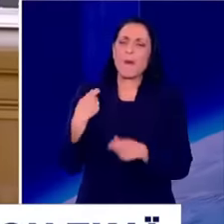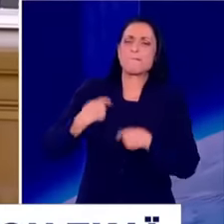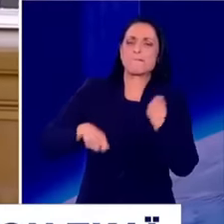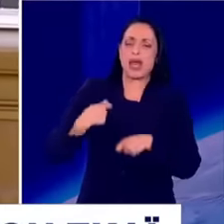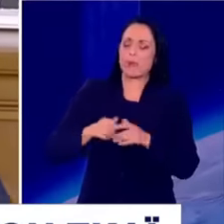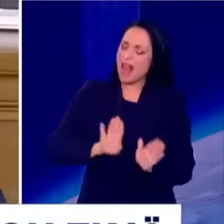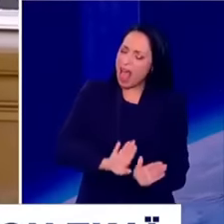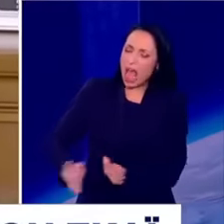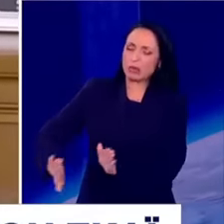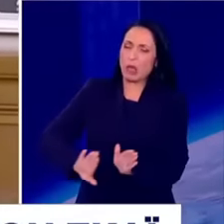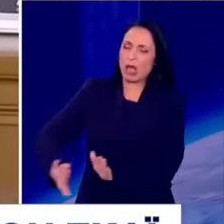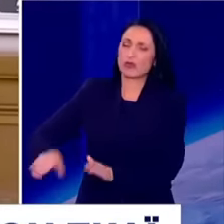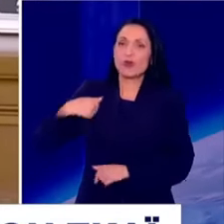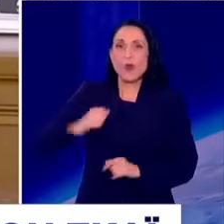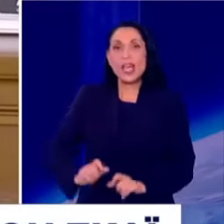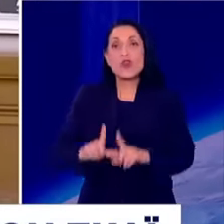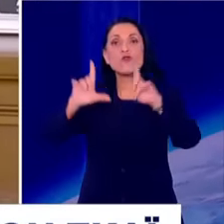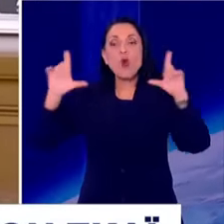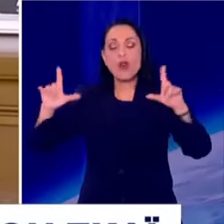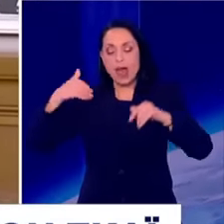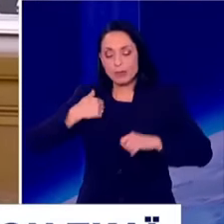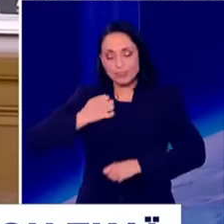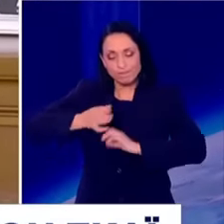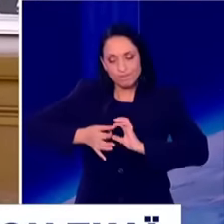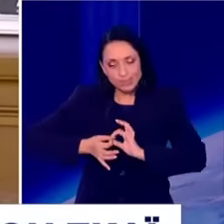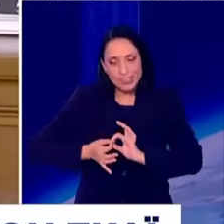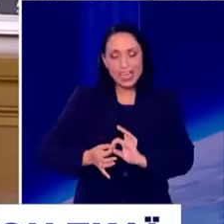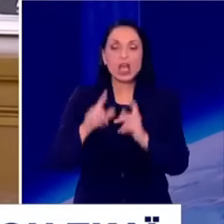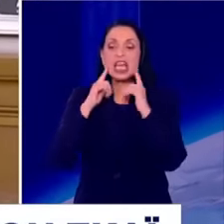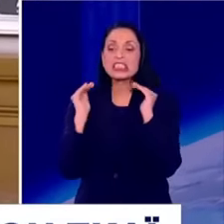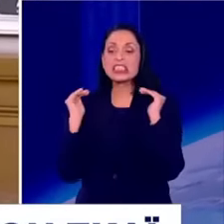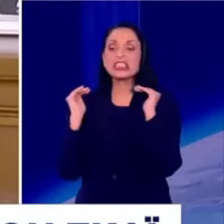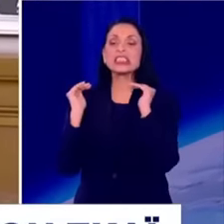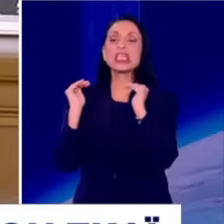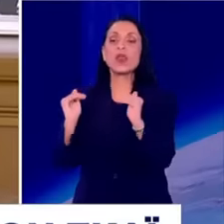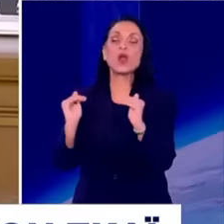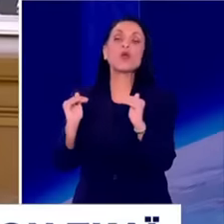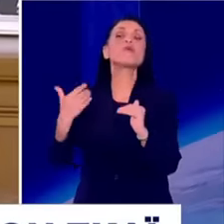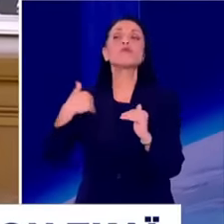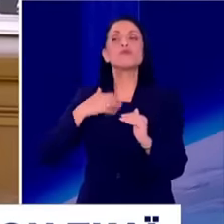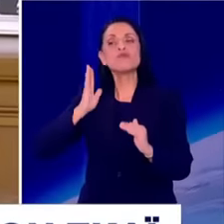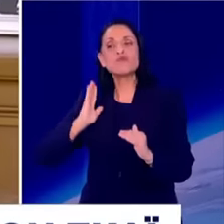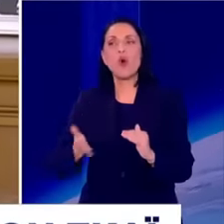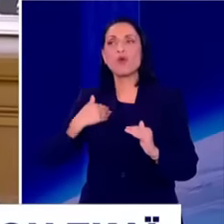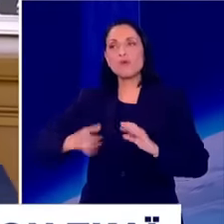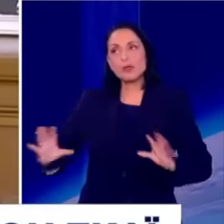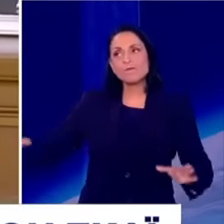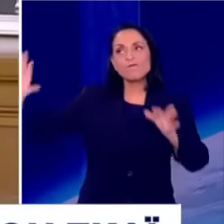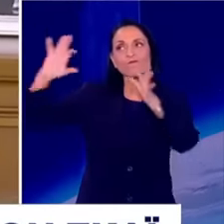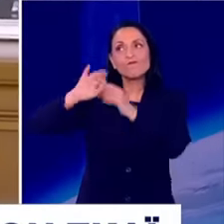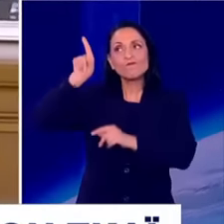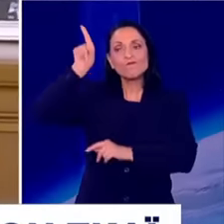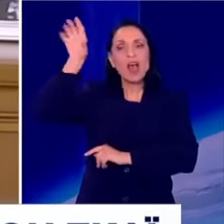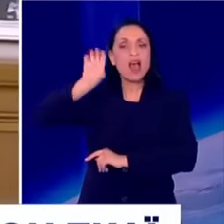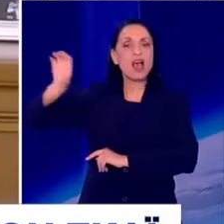γιατί προέχει μεγάλη εικόνα που είναι η συνέχεια, η σταθερότητα και το τι μπορούμε τελικά, τι ρόλο μπορούμε να παίξουμε στην Ευρώπη. Αυτό είναι το βασικό